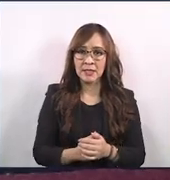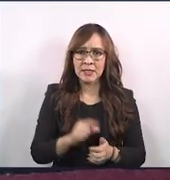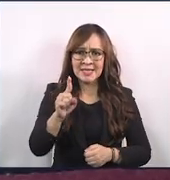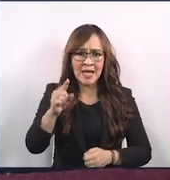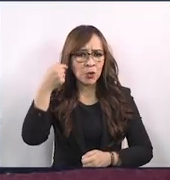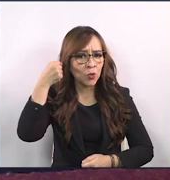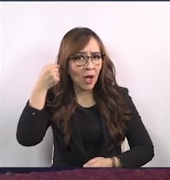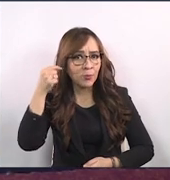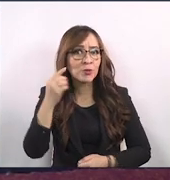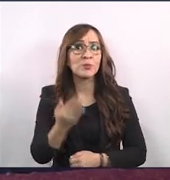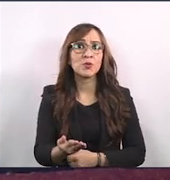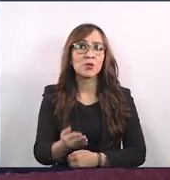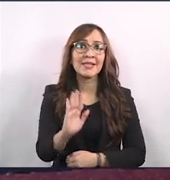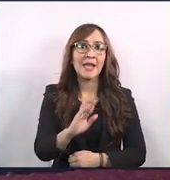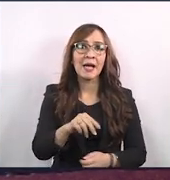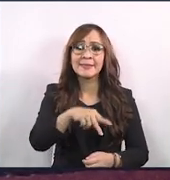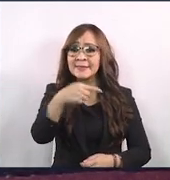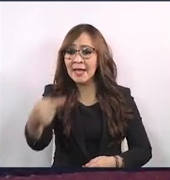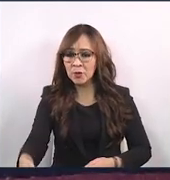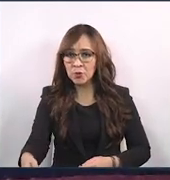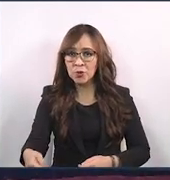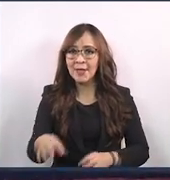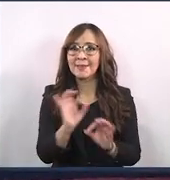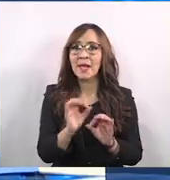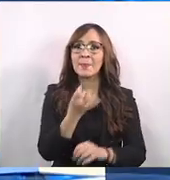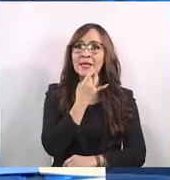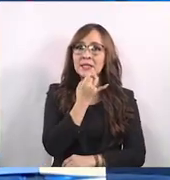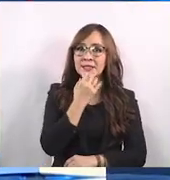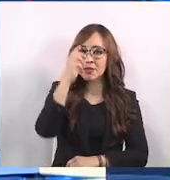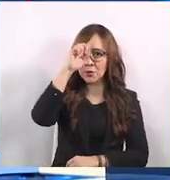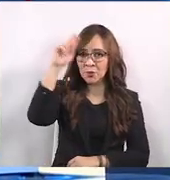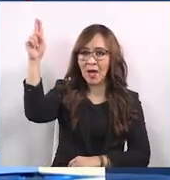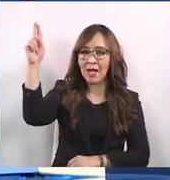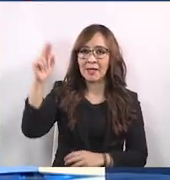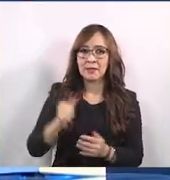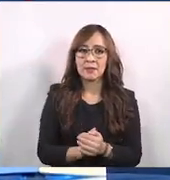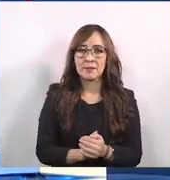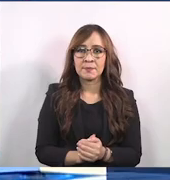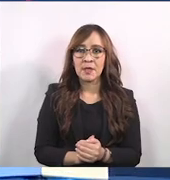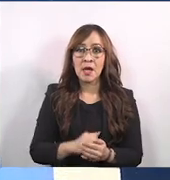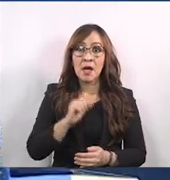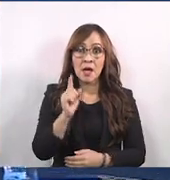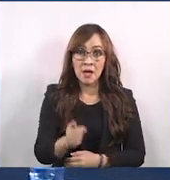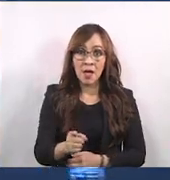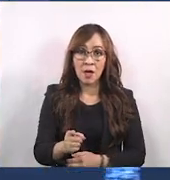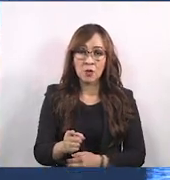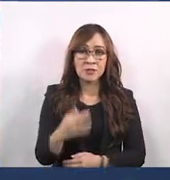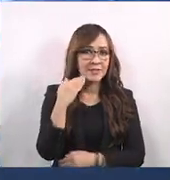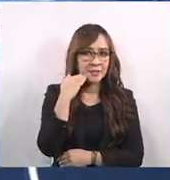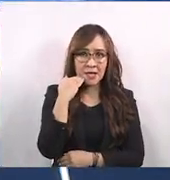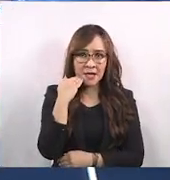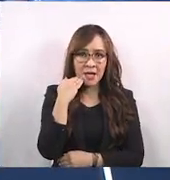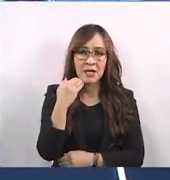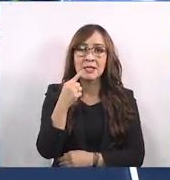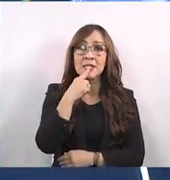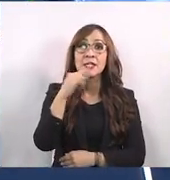utas rambutmu pun tidak akan jatuh ke tanah tanpa seijin Tuhan bahkan Alkitab katakan engkau dijaga